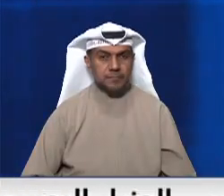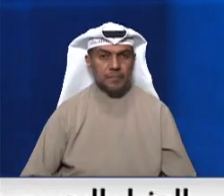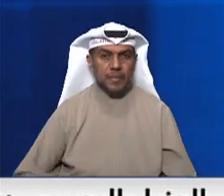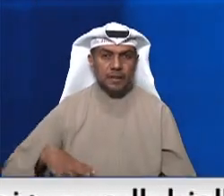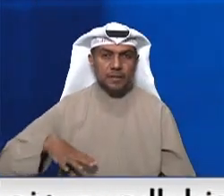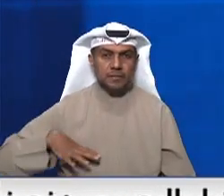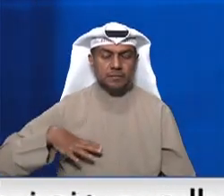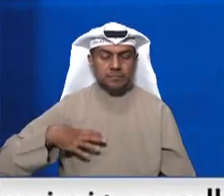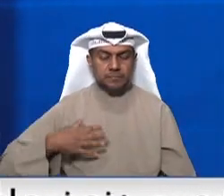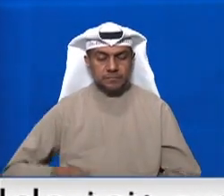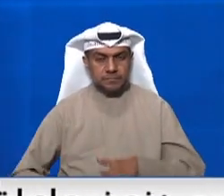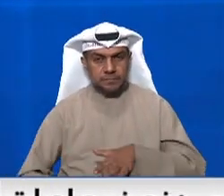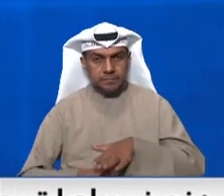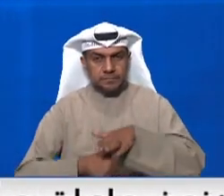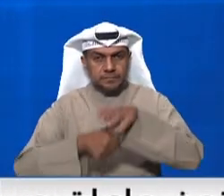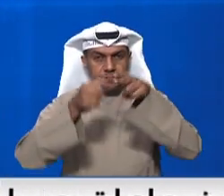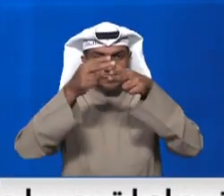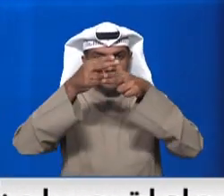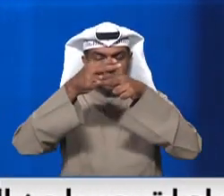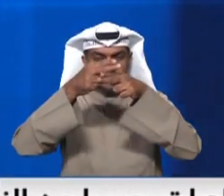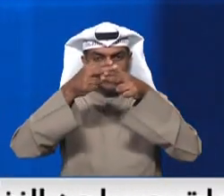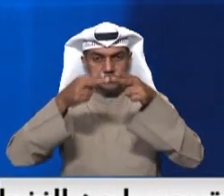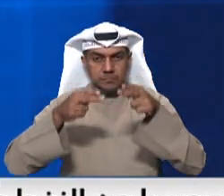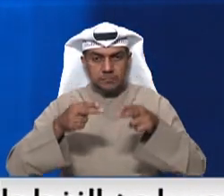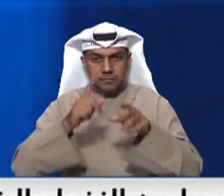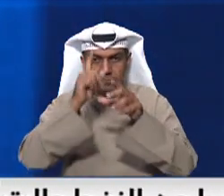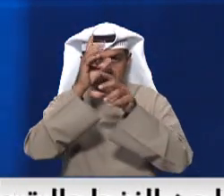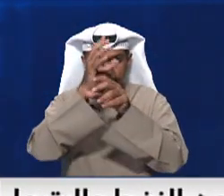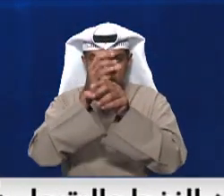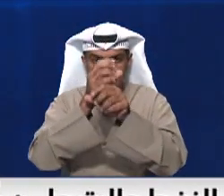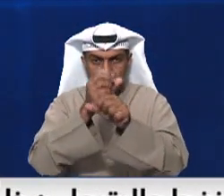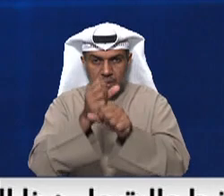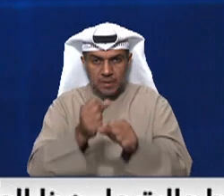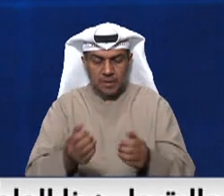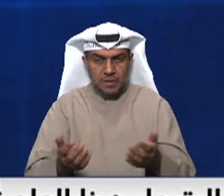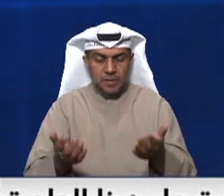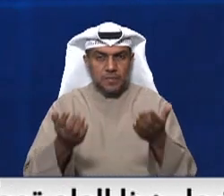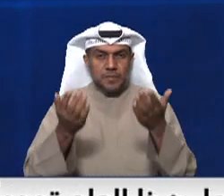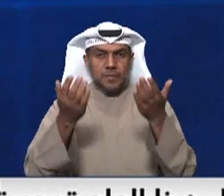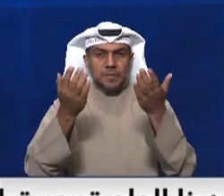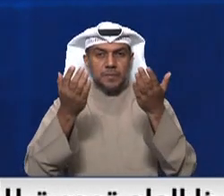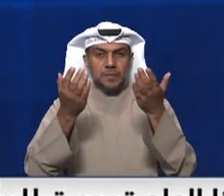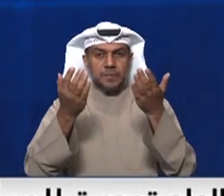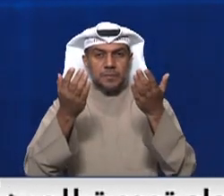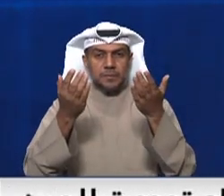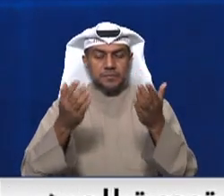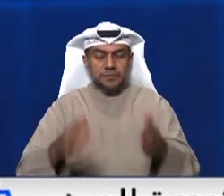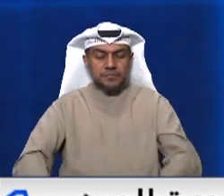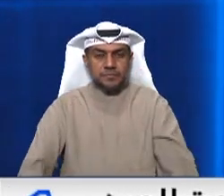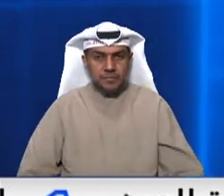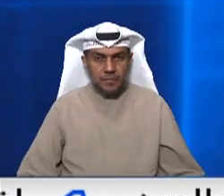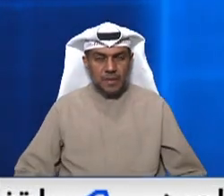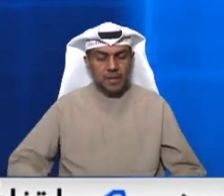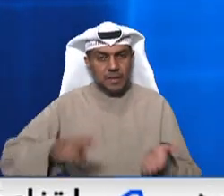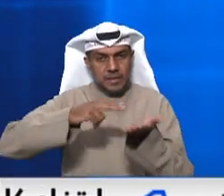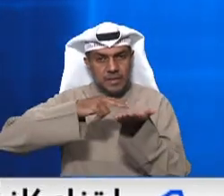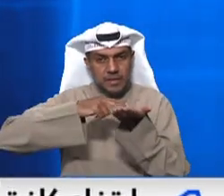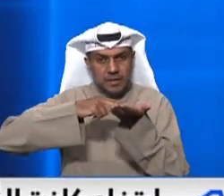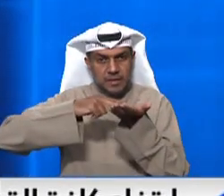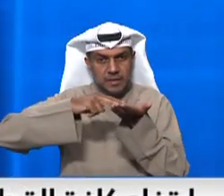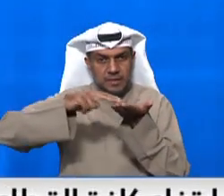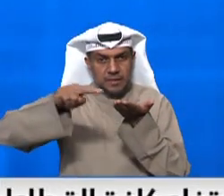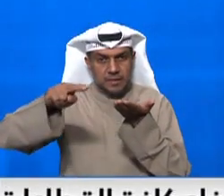تلقى حضرة صاحب السمو أمير البلاد الشيخ مشعل الأحمد الجابر الصباح حفظه الله ورعاه رسالة تهنئة من